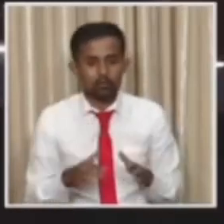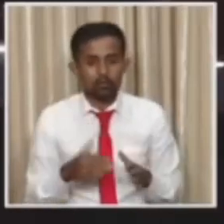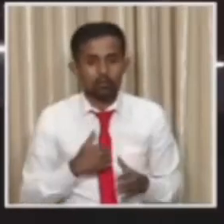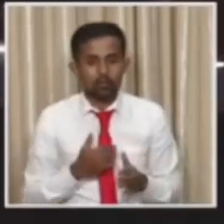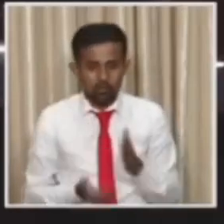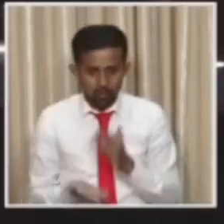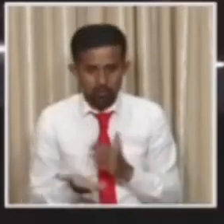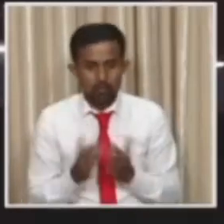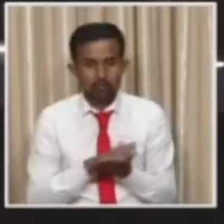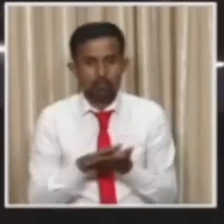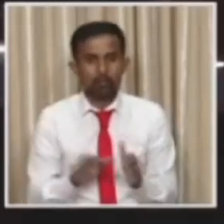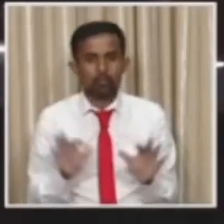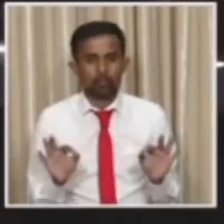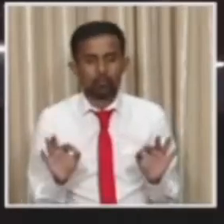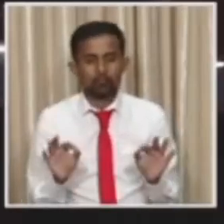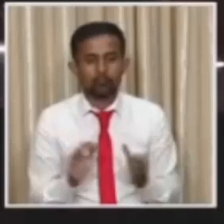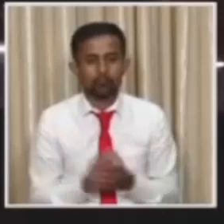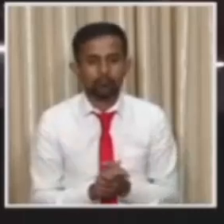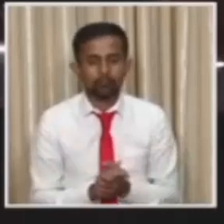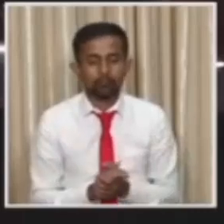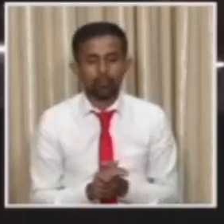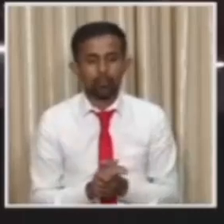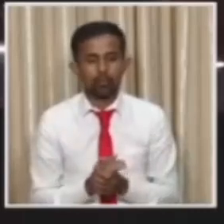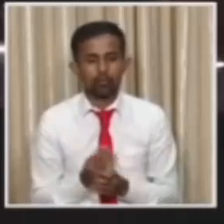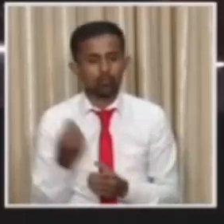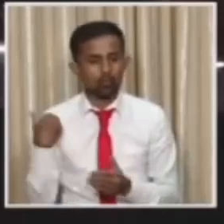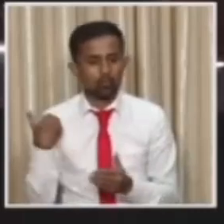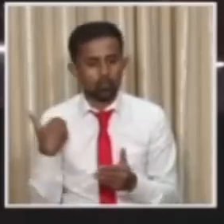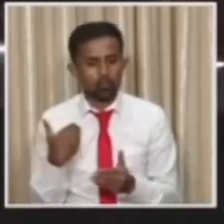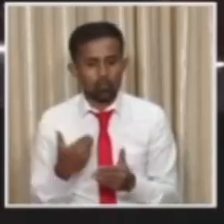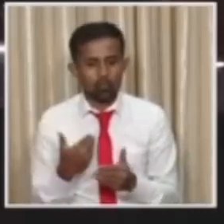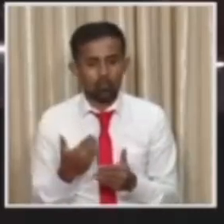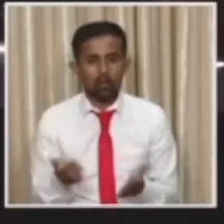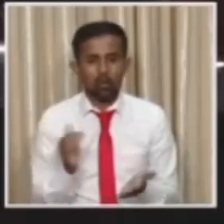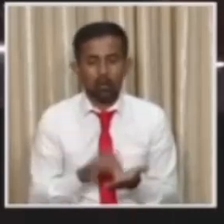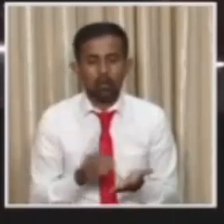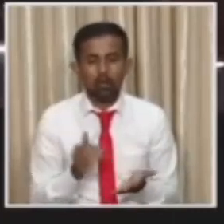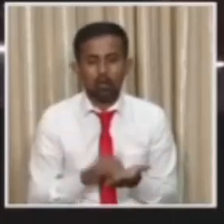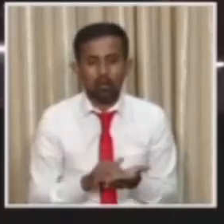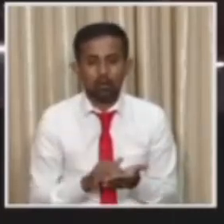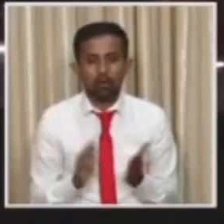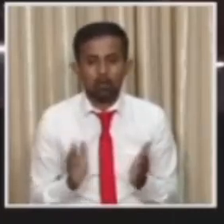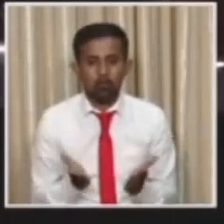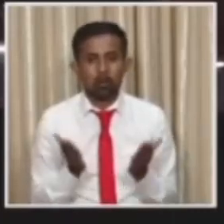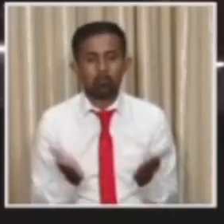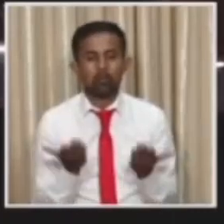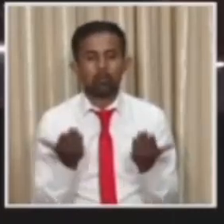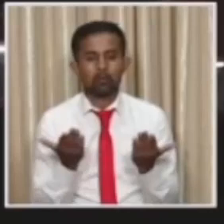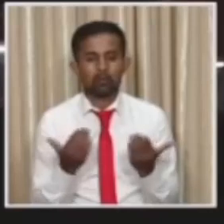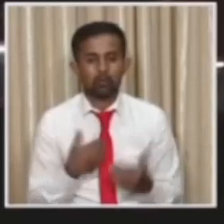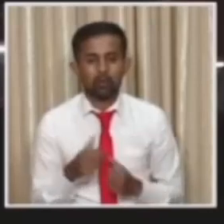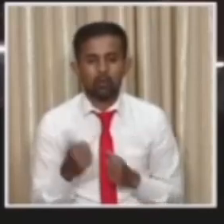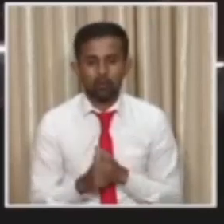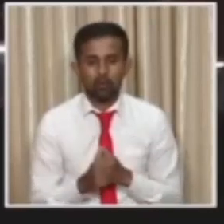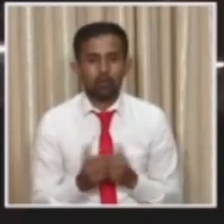ගමනකට සැරසෙනවා. ඒක දැන් ගමනක් ඇවිල්ලා තියෙනවා මේ වෙනකොට. මේ වෙනකොට ආපහු නැවතත් ටික ටික පටන්ගෙන තියෙනවා අපි